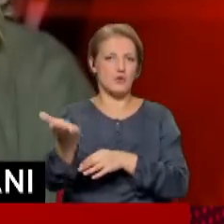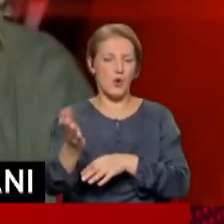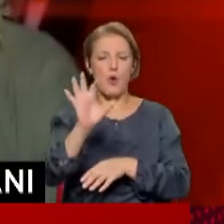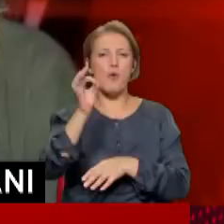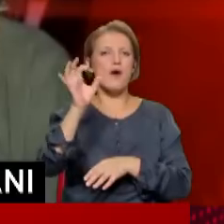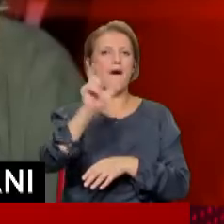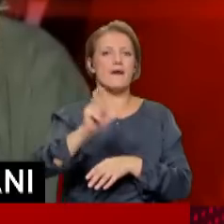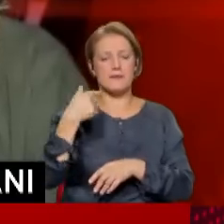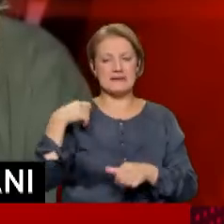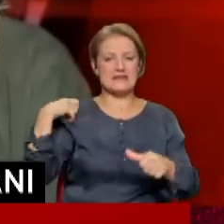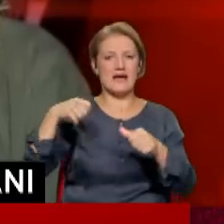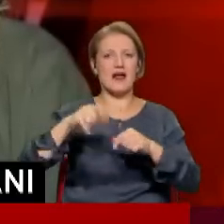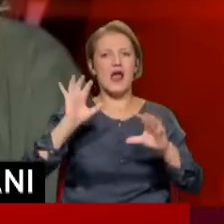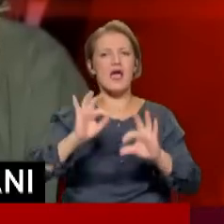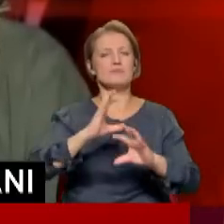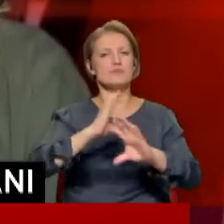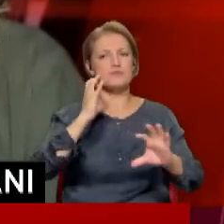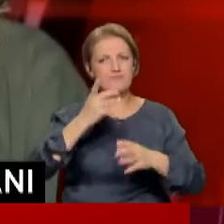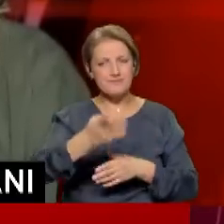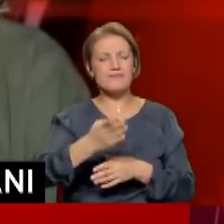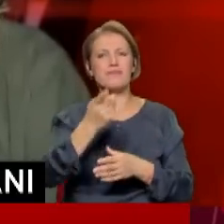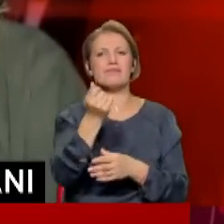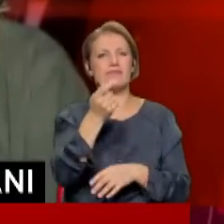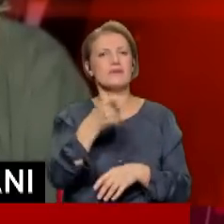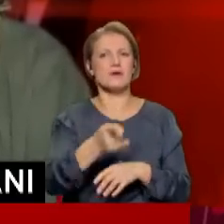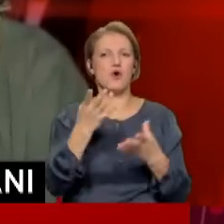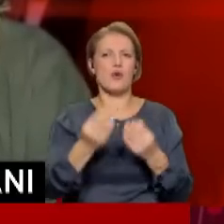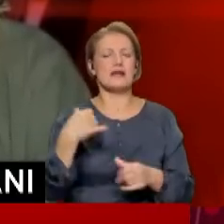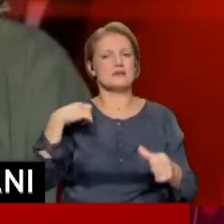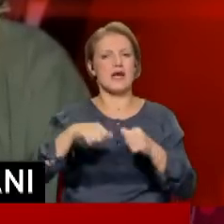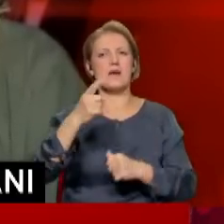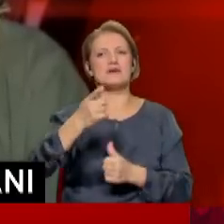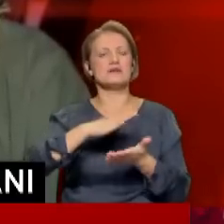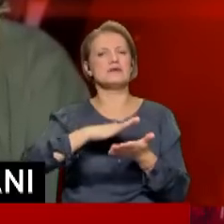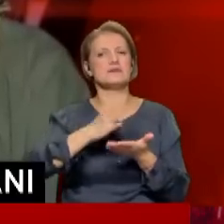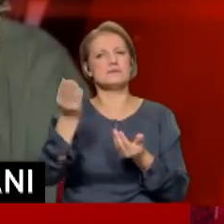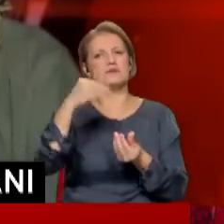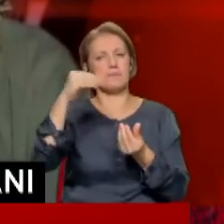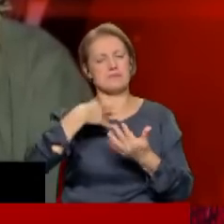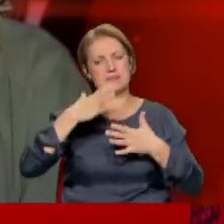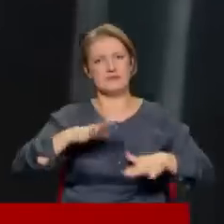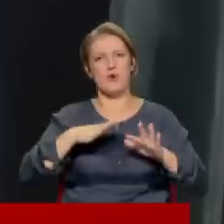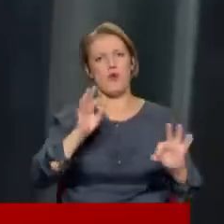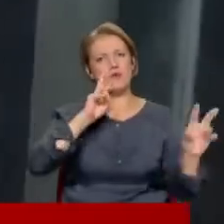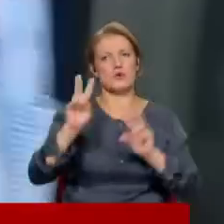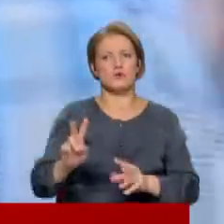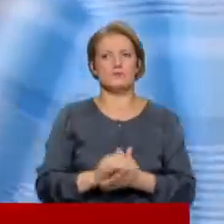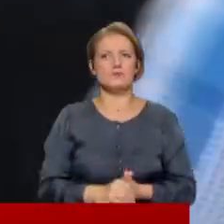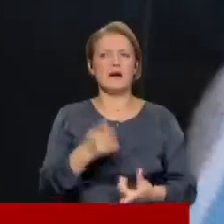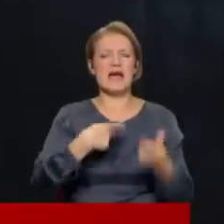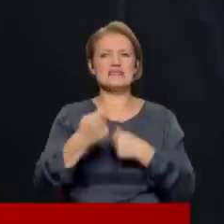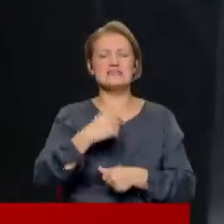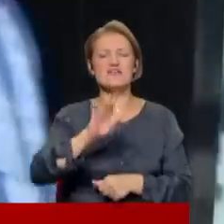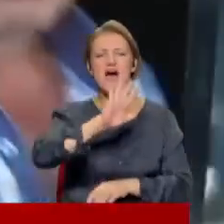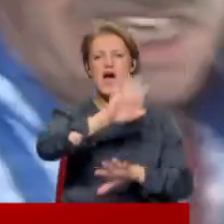Ocak ayında biz yeniden hem toplu taşıma hem servis araçları olarak yeniden bir tarife artışı talep edeceğiz, öyle gözüküyor. Esnaf her zaman